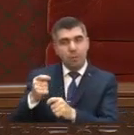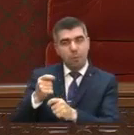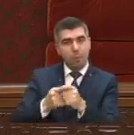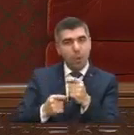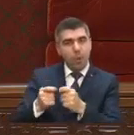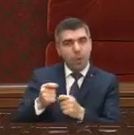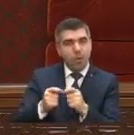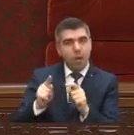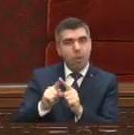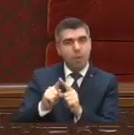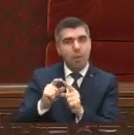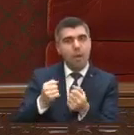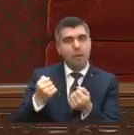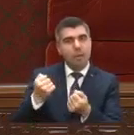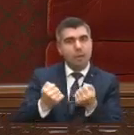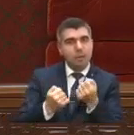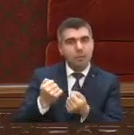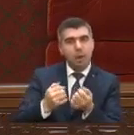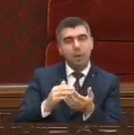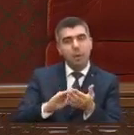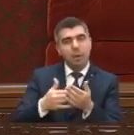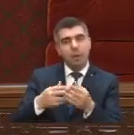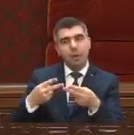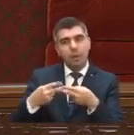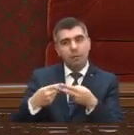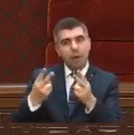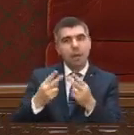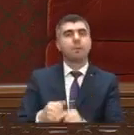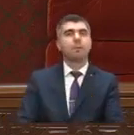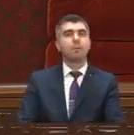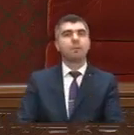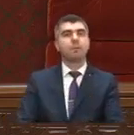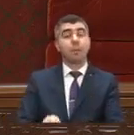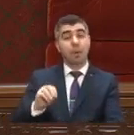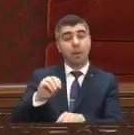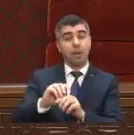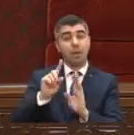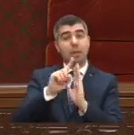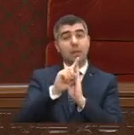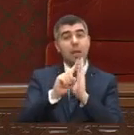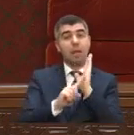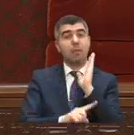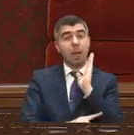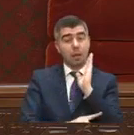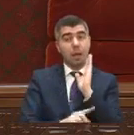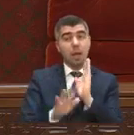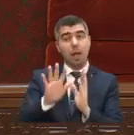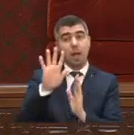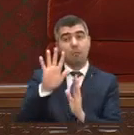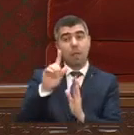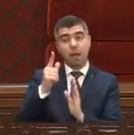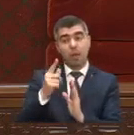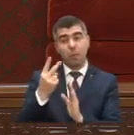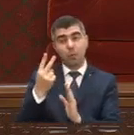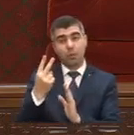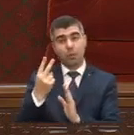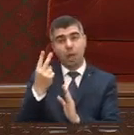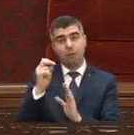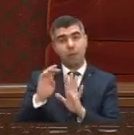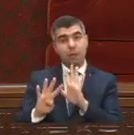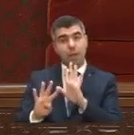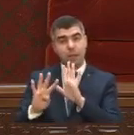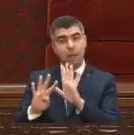لقاء يوم 8 دجنبر 2018 وخرجنا من الخلاصات، ودرنا لقاء الأسبوع المنصرم من 5 فبراير واللي 4 ديال النقط المركزية اللي